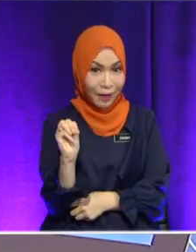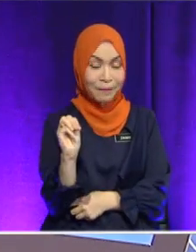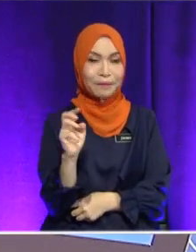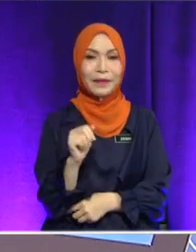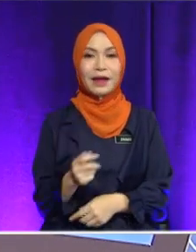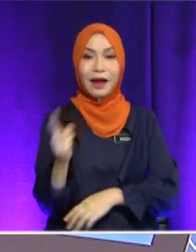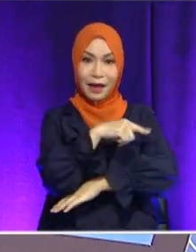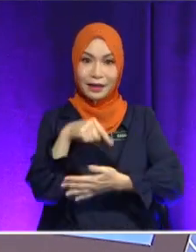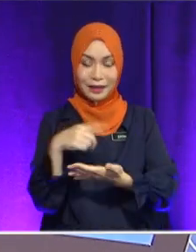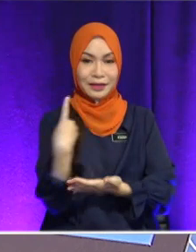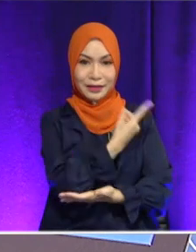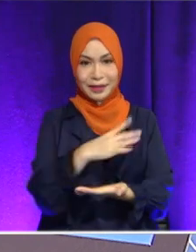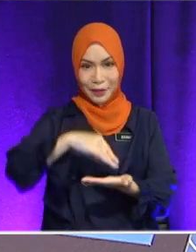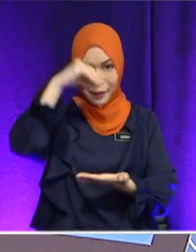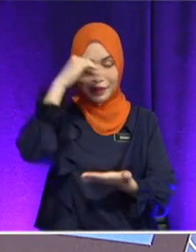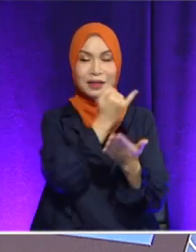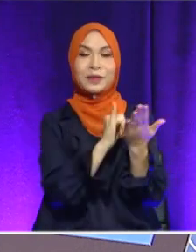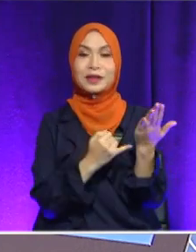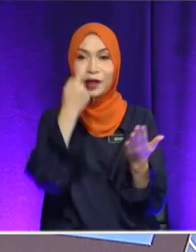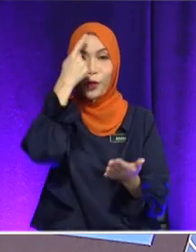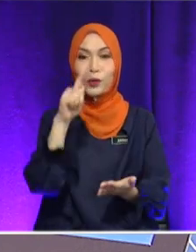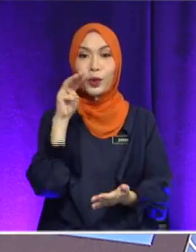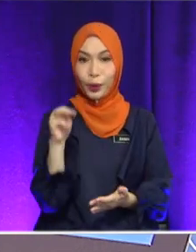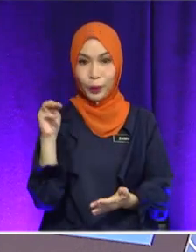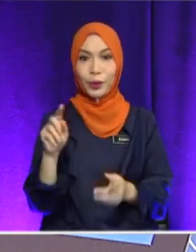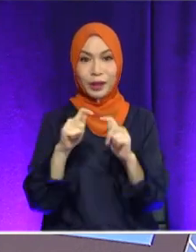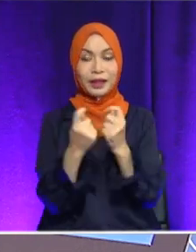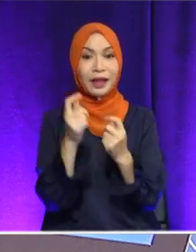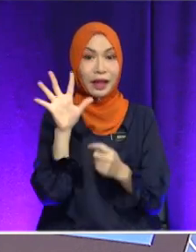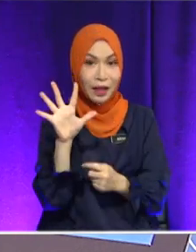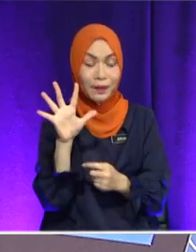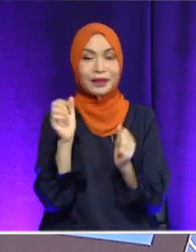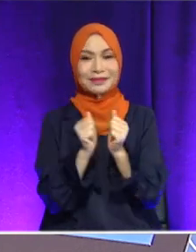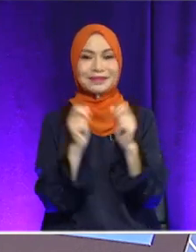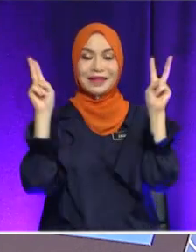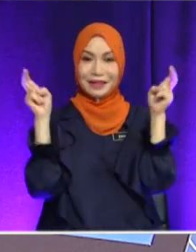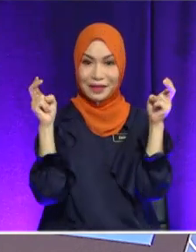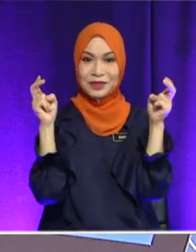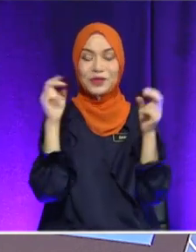pendidikan seni visual untuk murid-murid tikatan 5 dengan tajuknya seni catatan